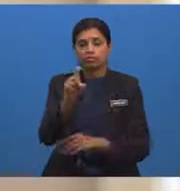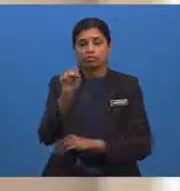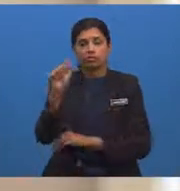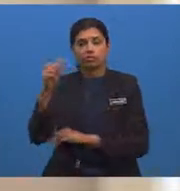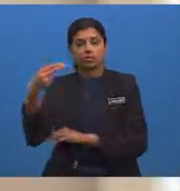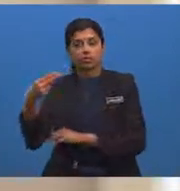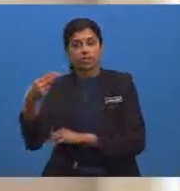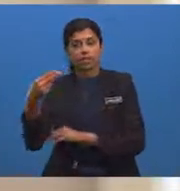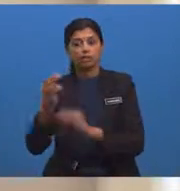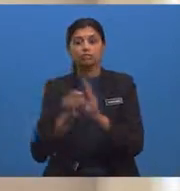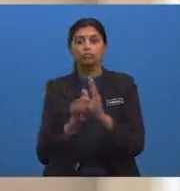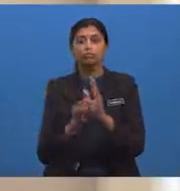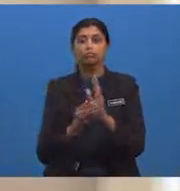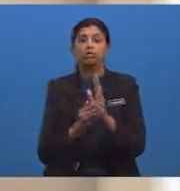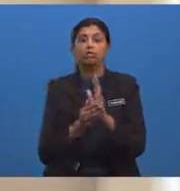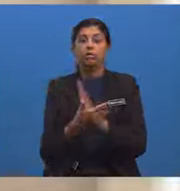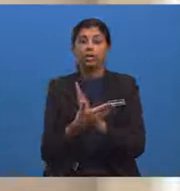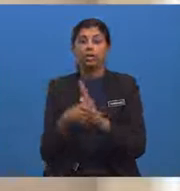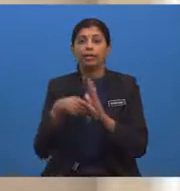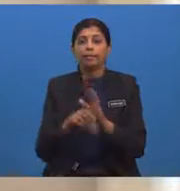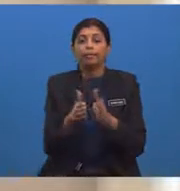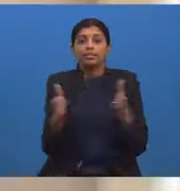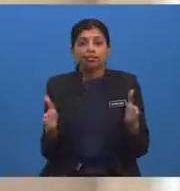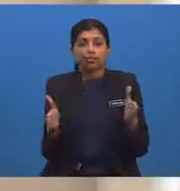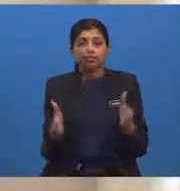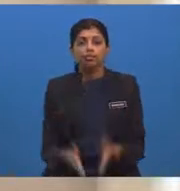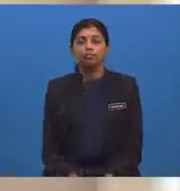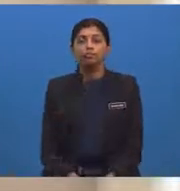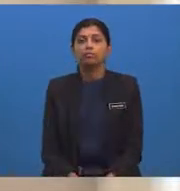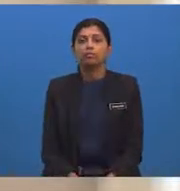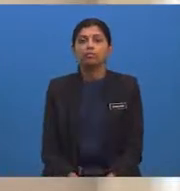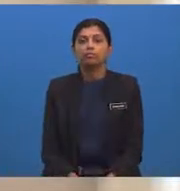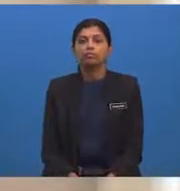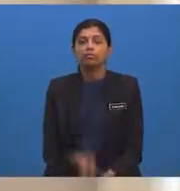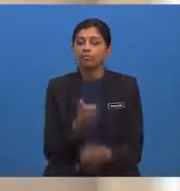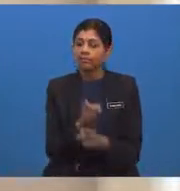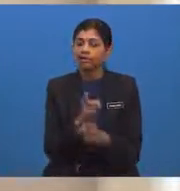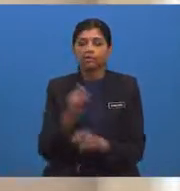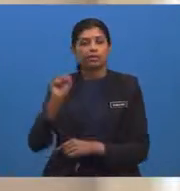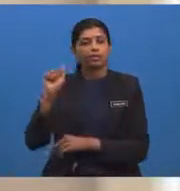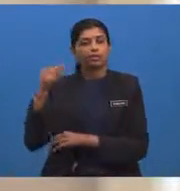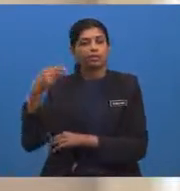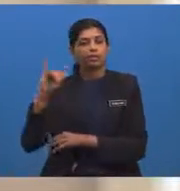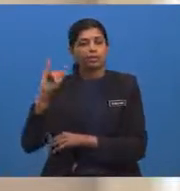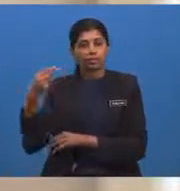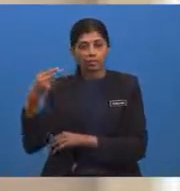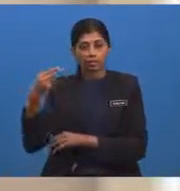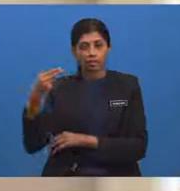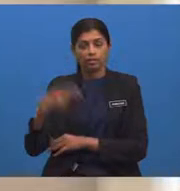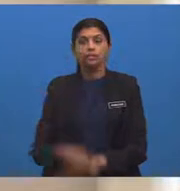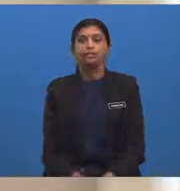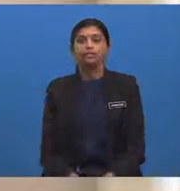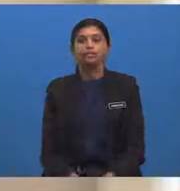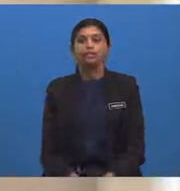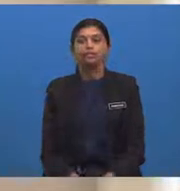para pembesar bagi memastikan status raja yang dilantik benar-benar sahih dan dari asal-usul keturunan